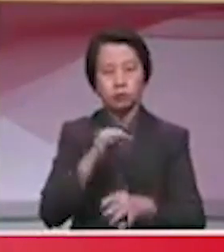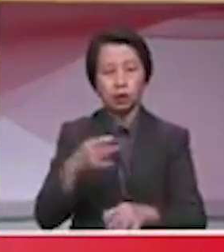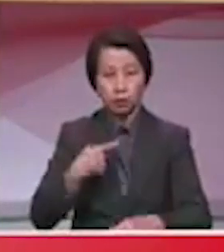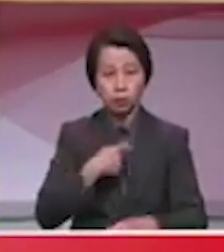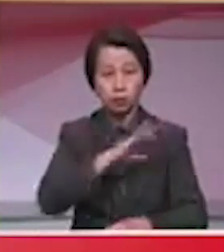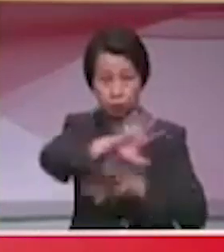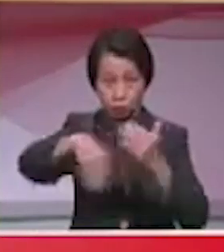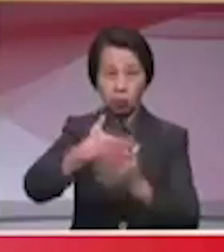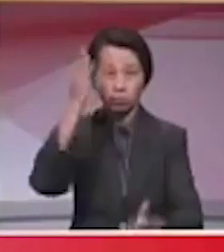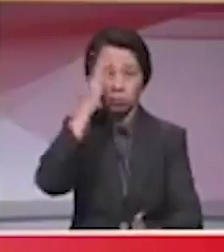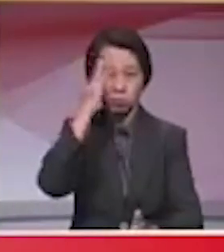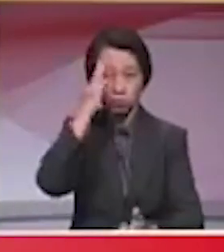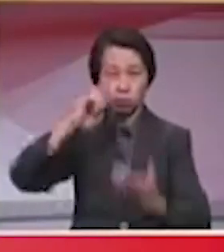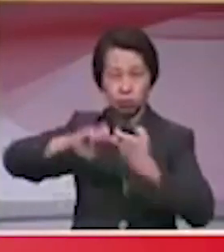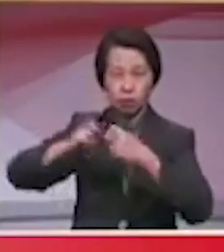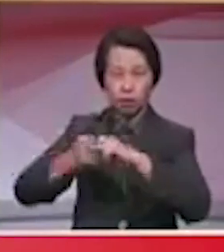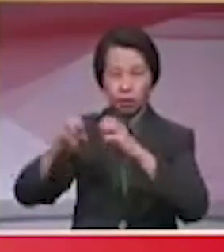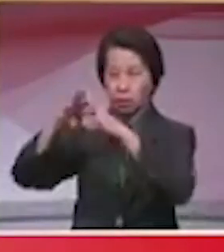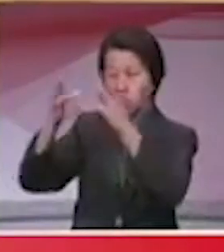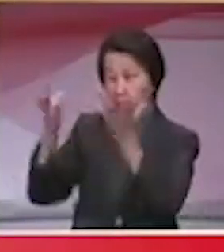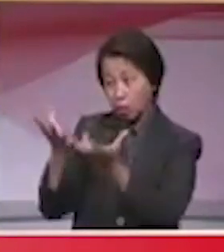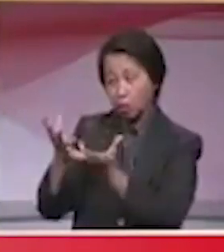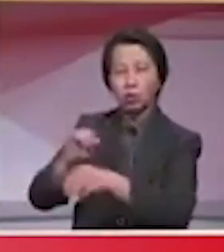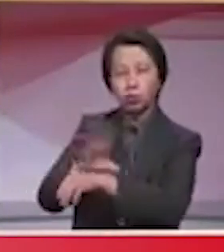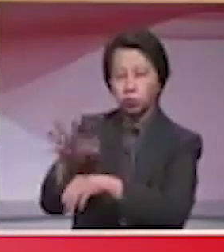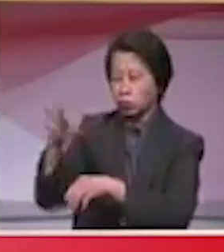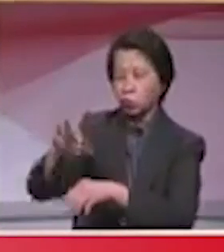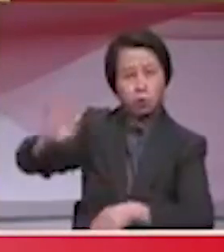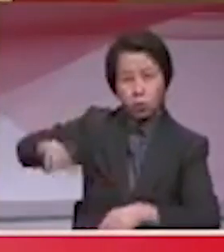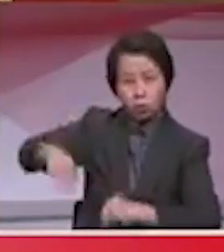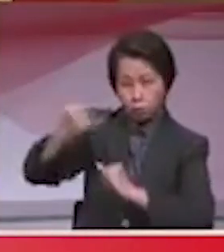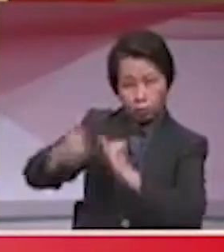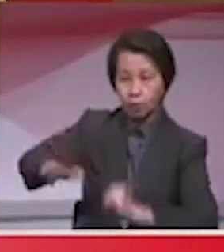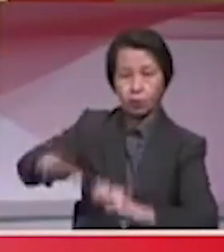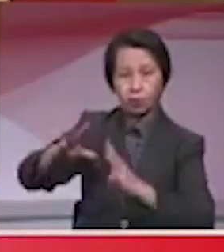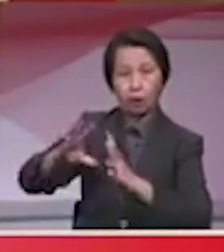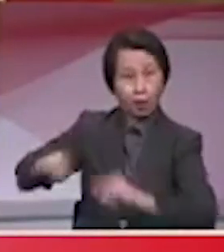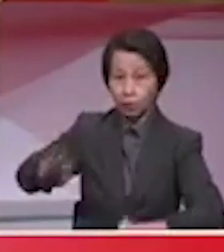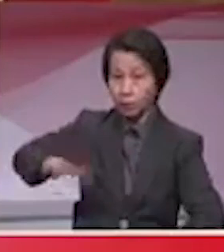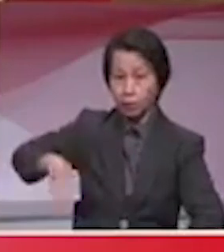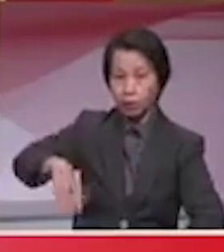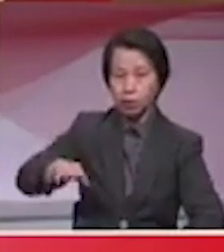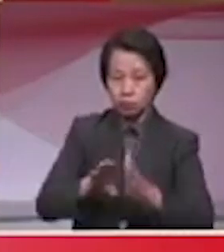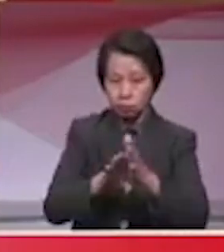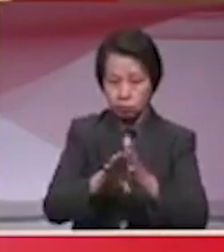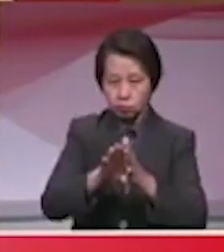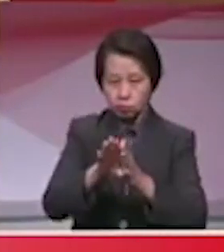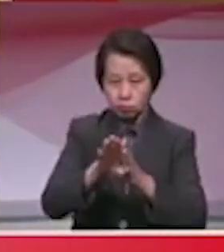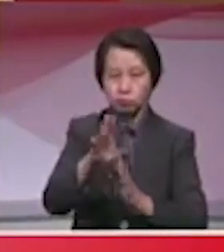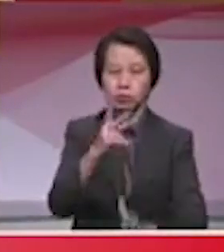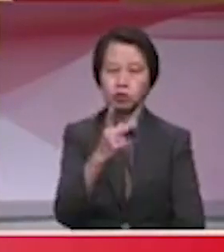semua tahu krisis wabak COVID-19 belum berakhir. Pertumbuhan KDNK